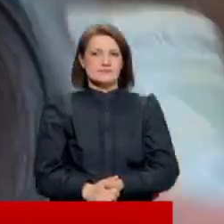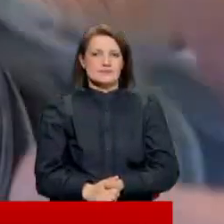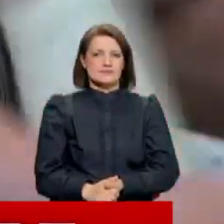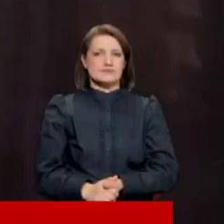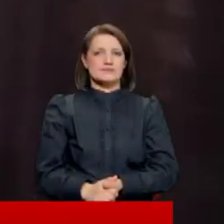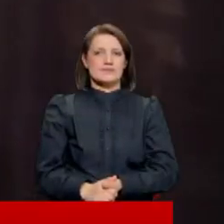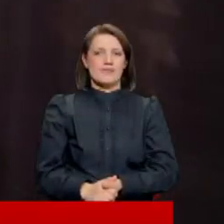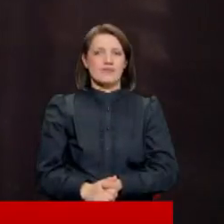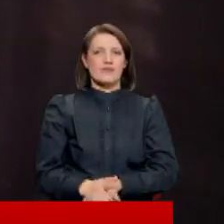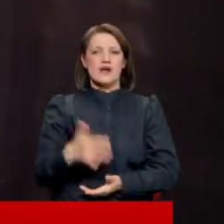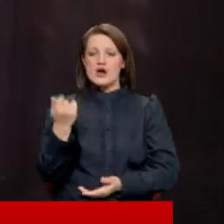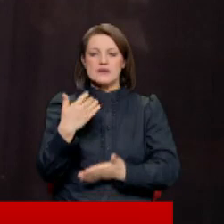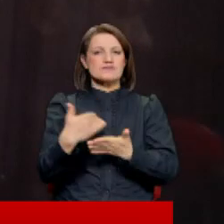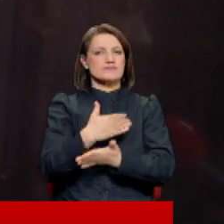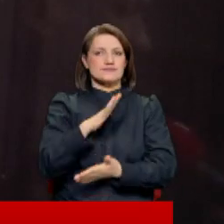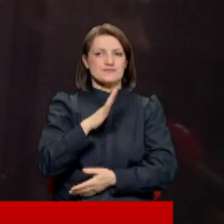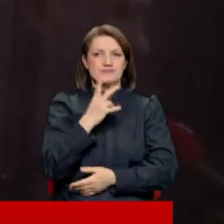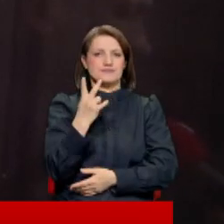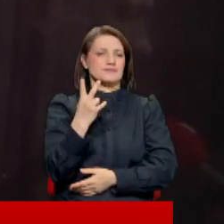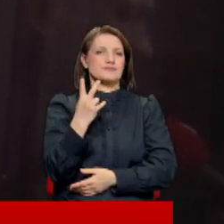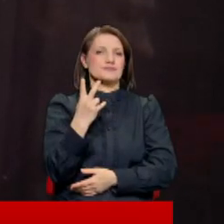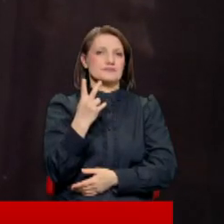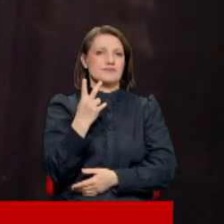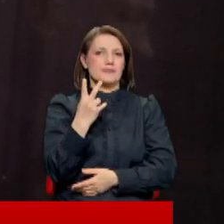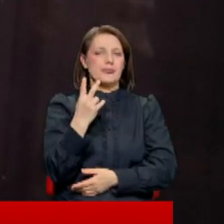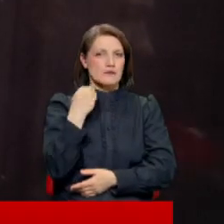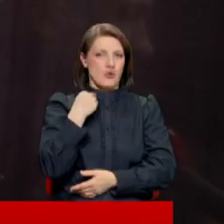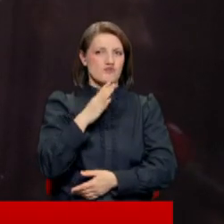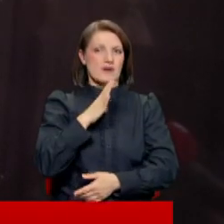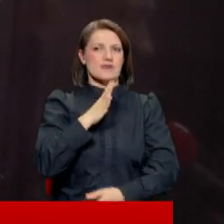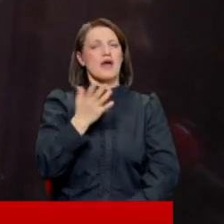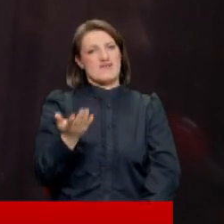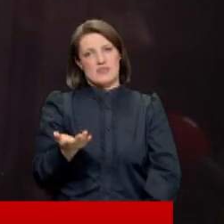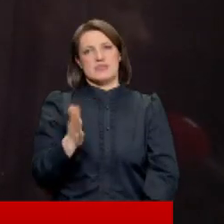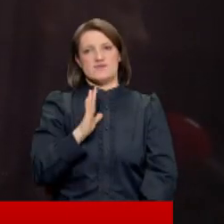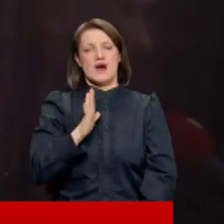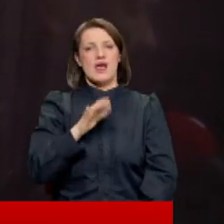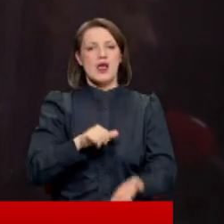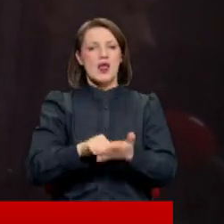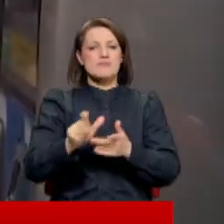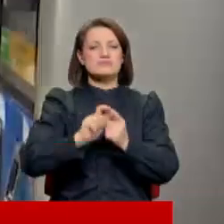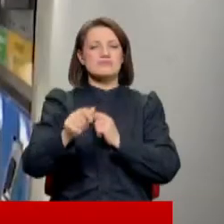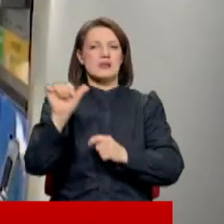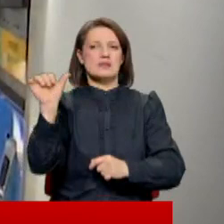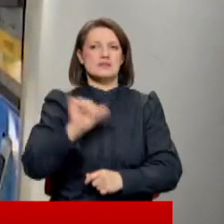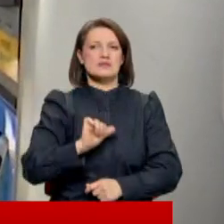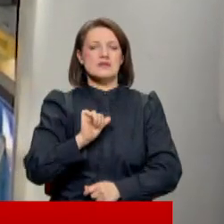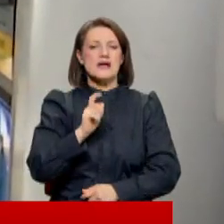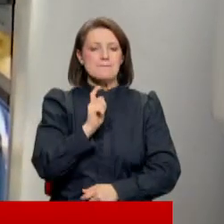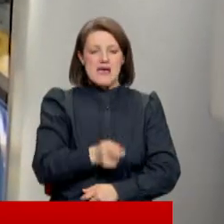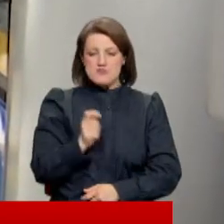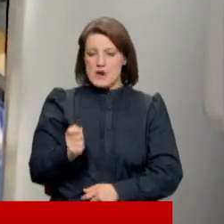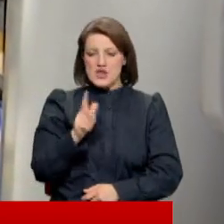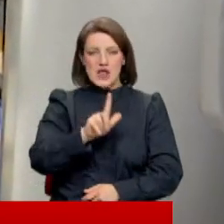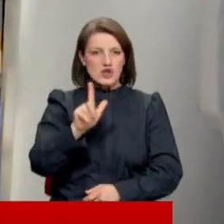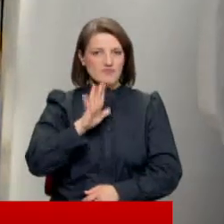olacak kaç kredi kartınız var İki tane var borcu var mı E tabii ki var ya tamamını kapatamıyoruz nakit ihtiyacımız olduğu